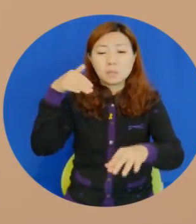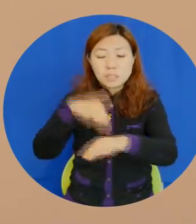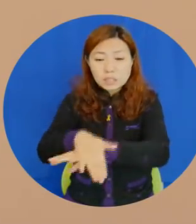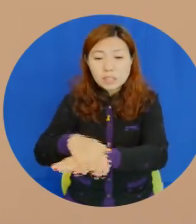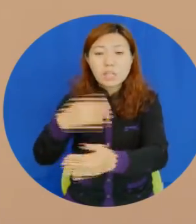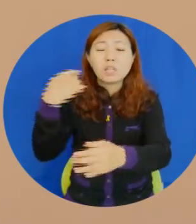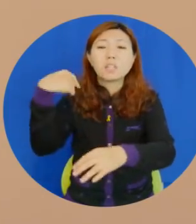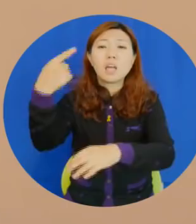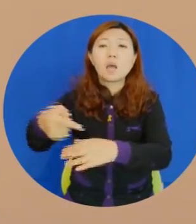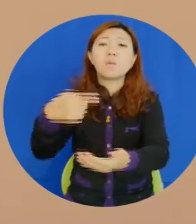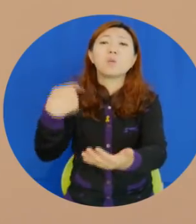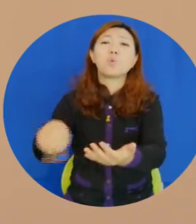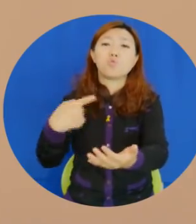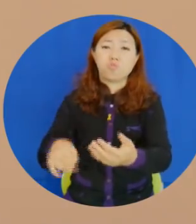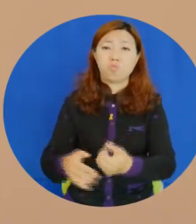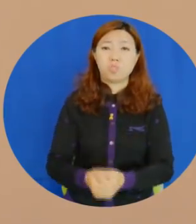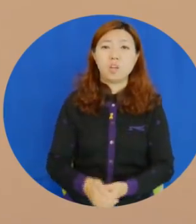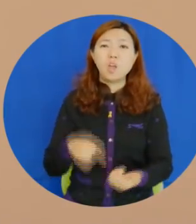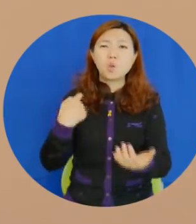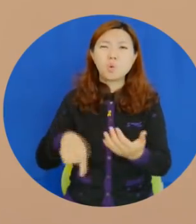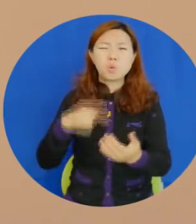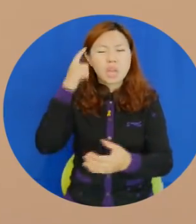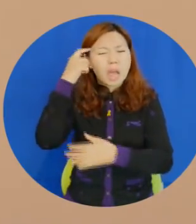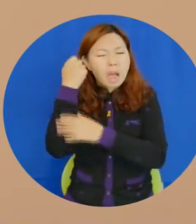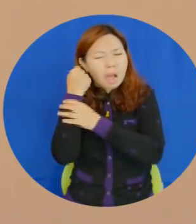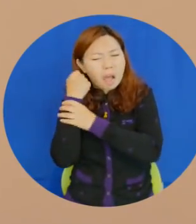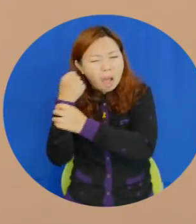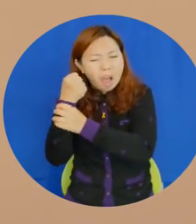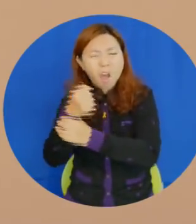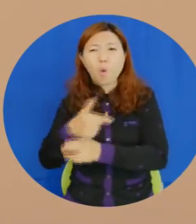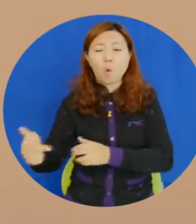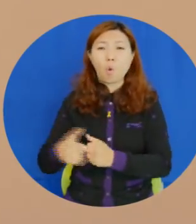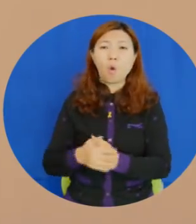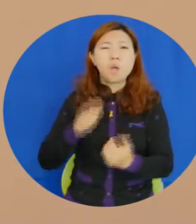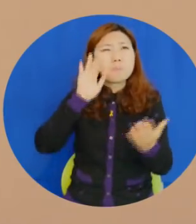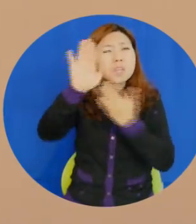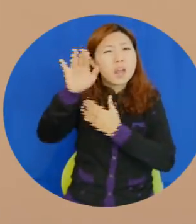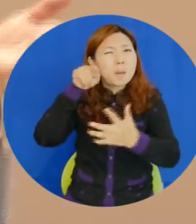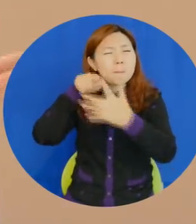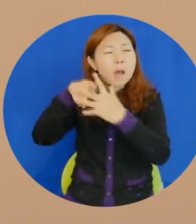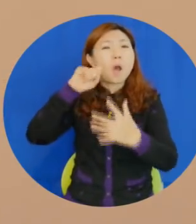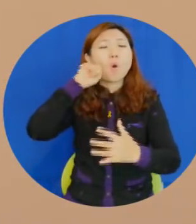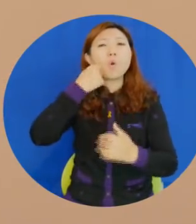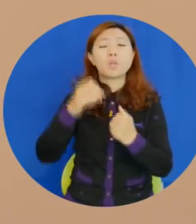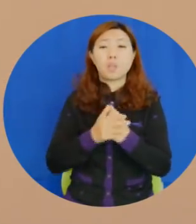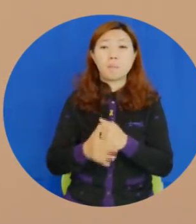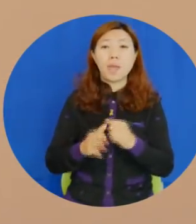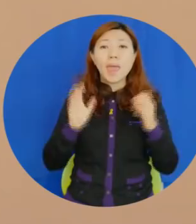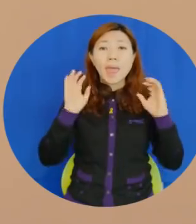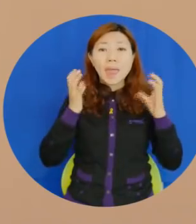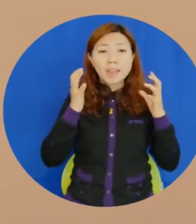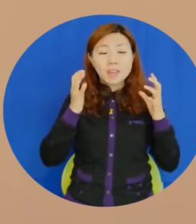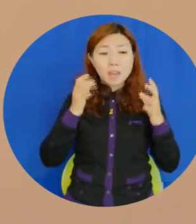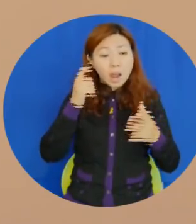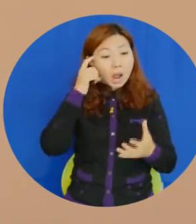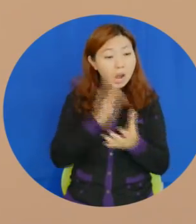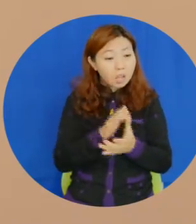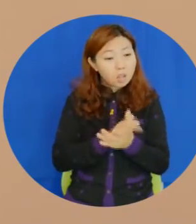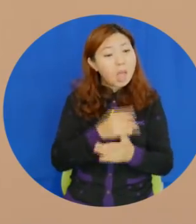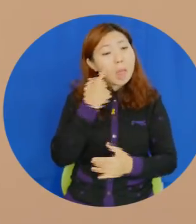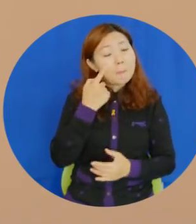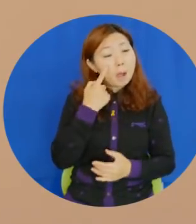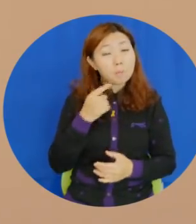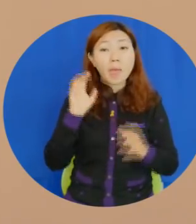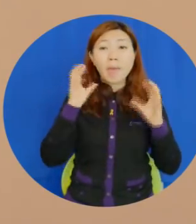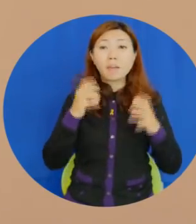그 다음이 교육이에요. 교육이 엄청나게 보수적이에요. 왜냐하면 이거를 미래를 예측할 수 없으니까 애들 보고 교육을 자기